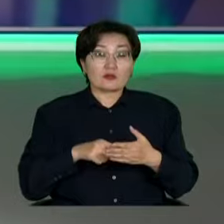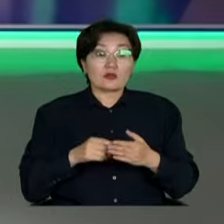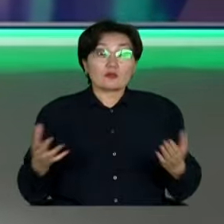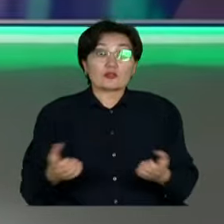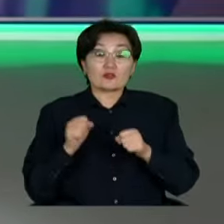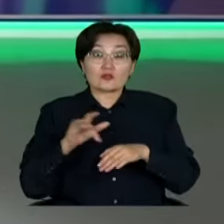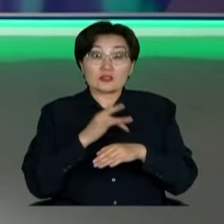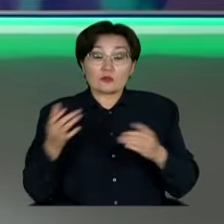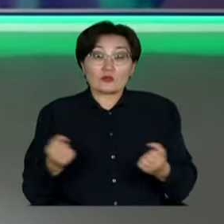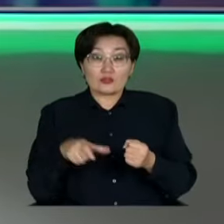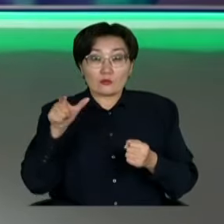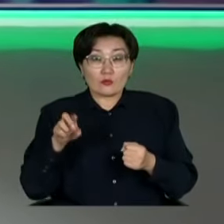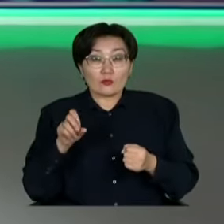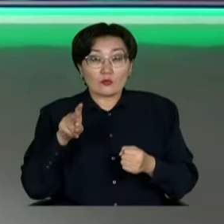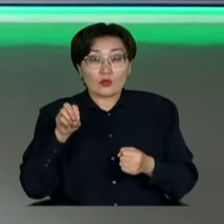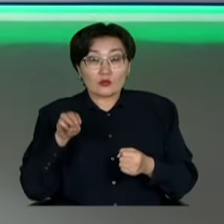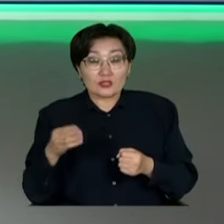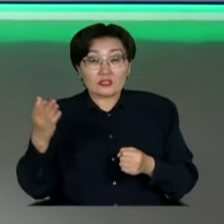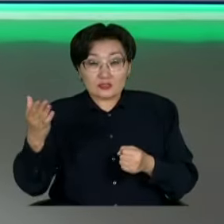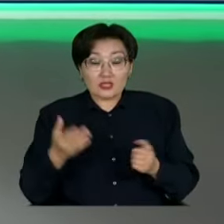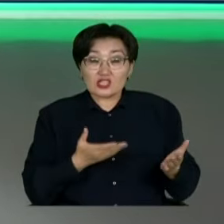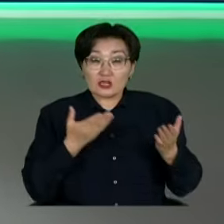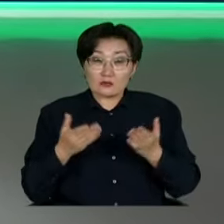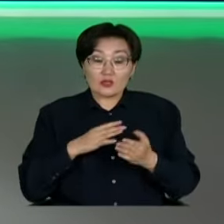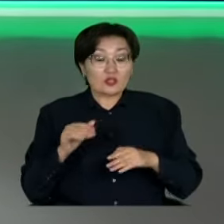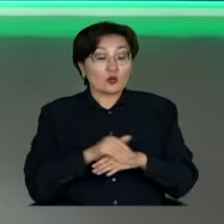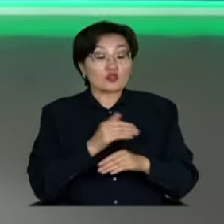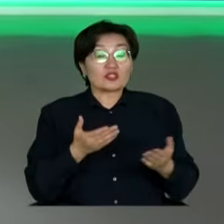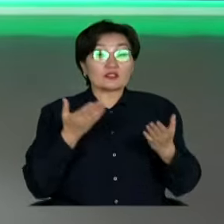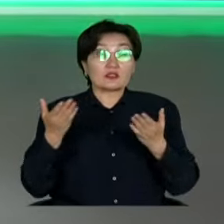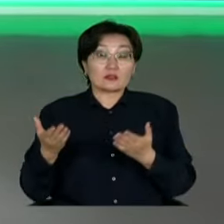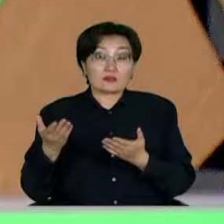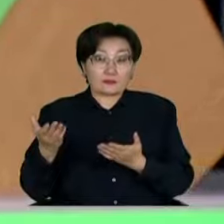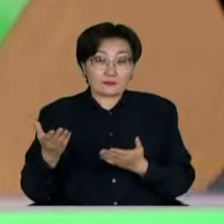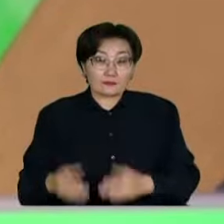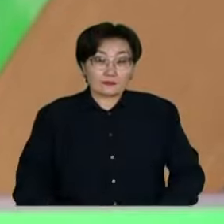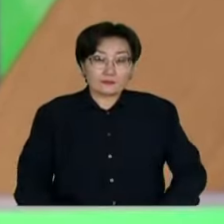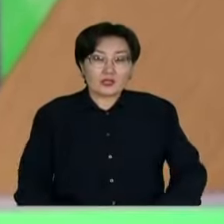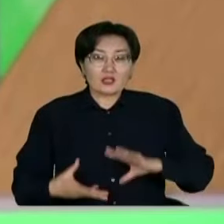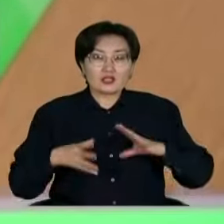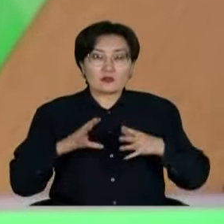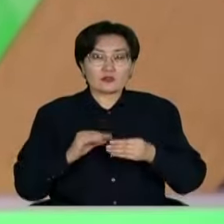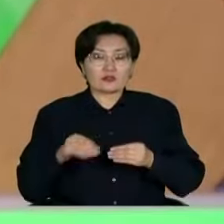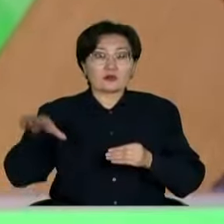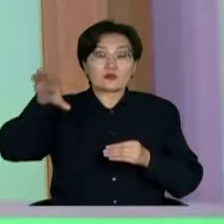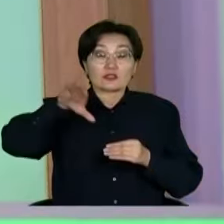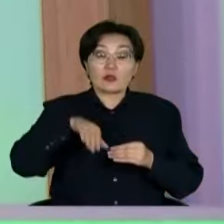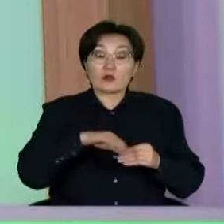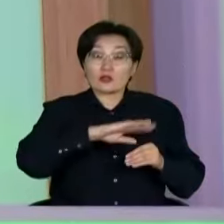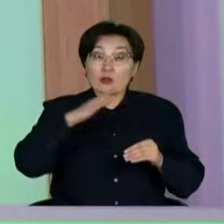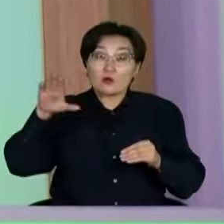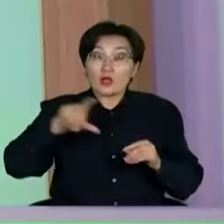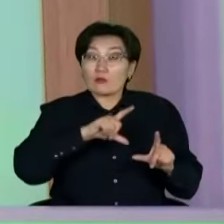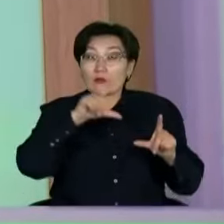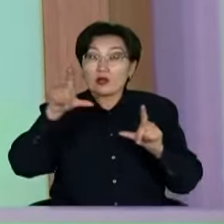құтқару қызметінің құтқарушысы Болат Ғабдулкәрім мырзаны шақырдық. Қош келдіңіз, Болат мырза. Қош көрдім. Жалпы тауға шығатын адамдар,